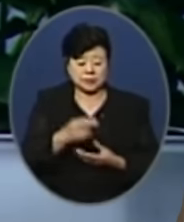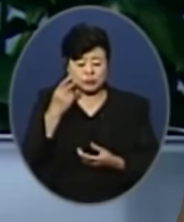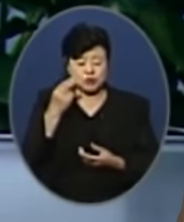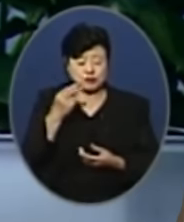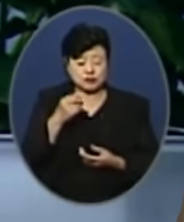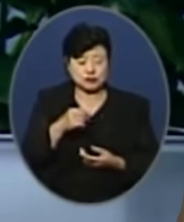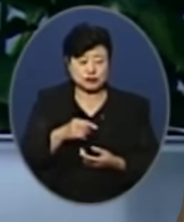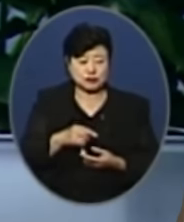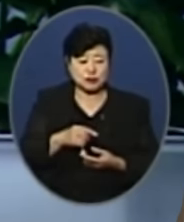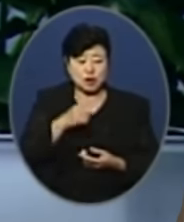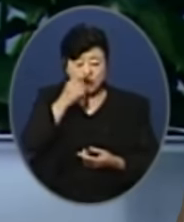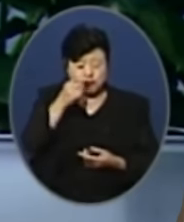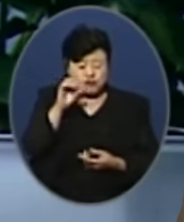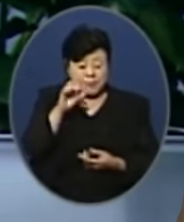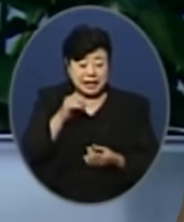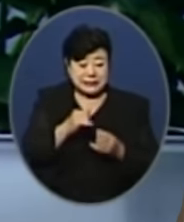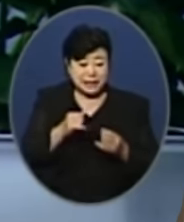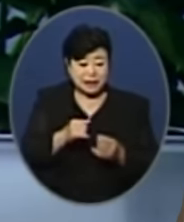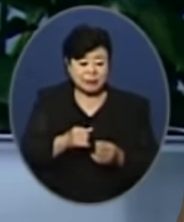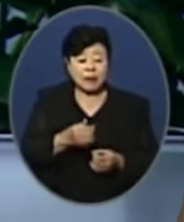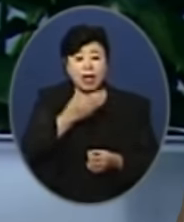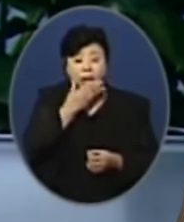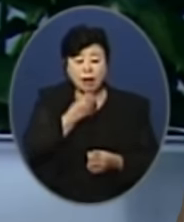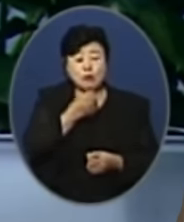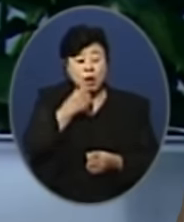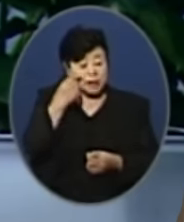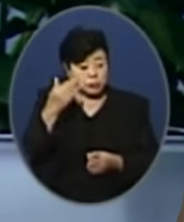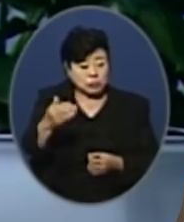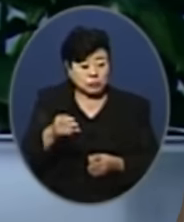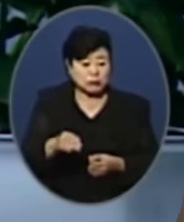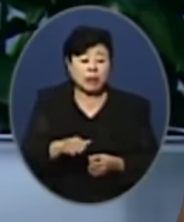미국이나 구라파 사람에게 Are you happy? Yeah, I'm happy.